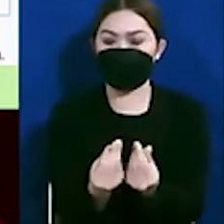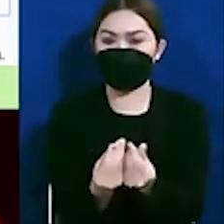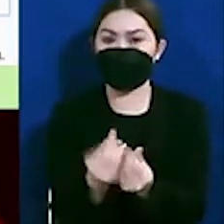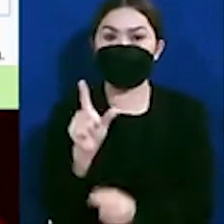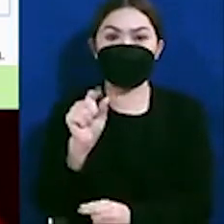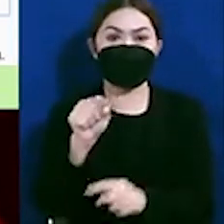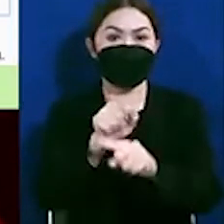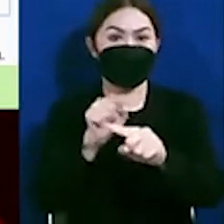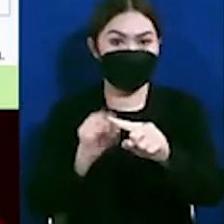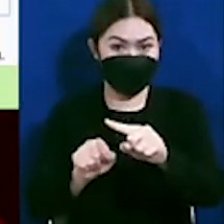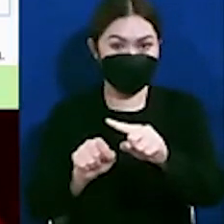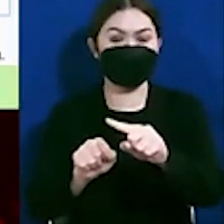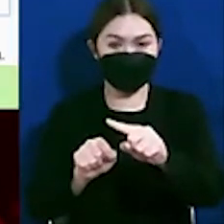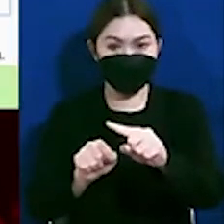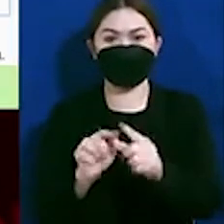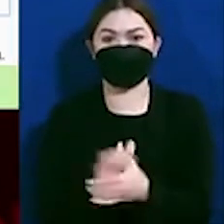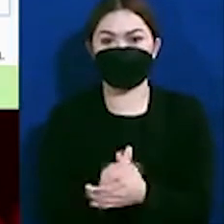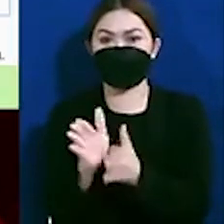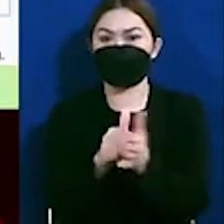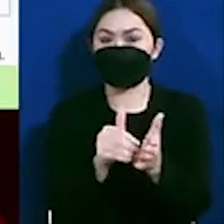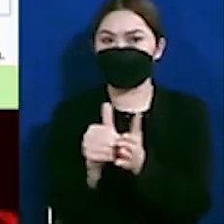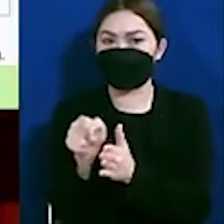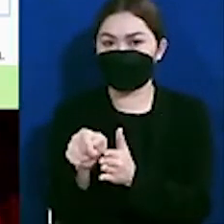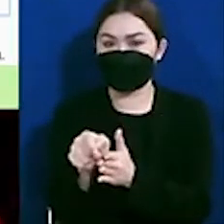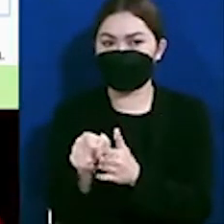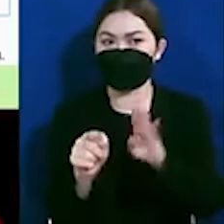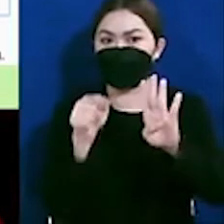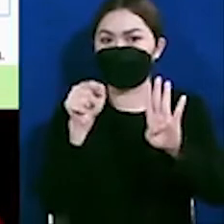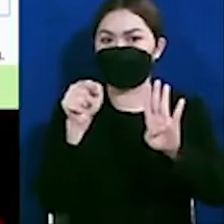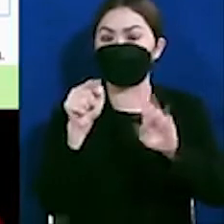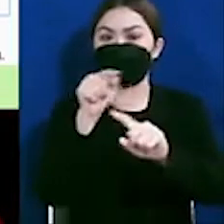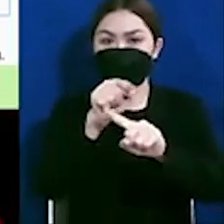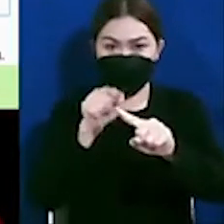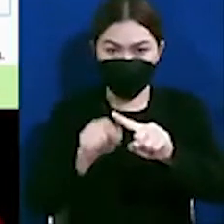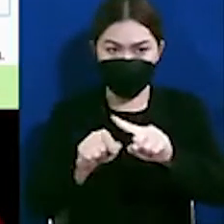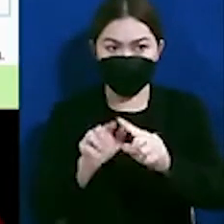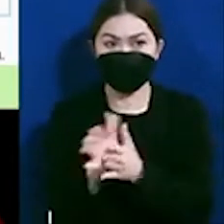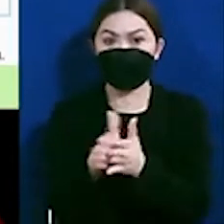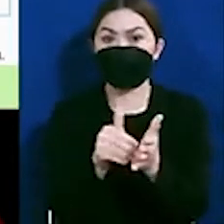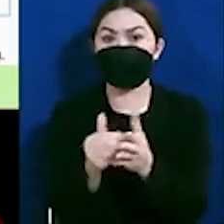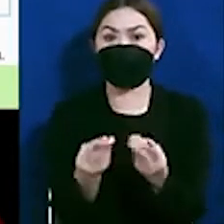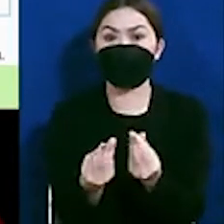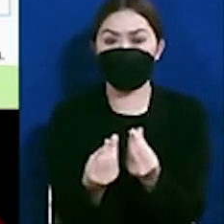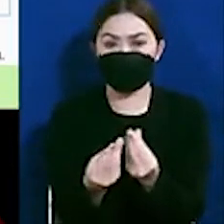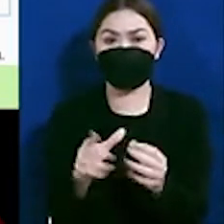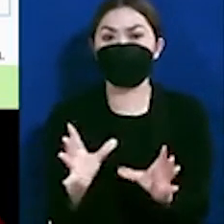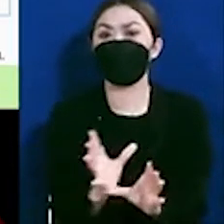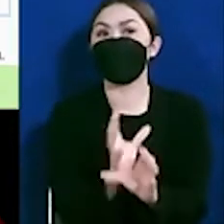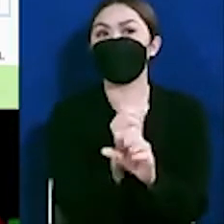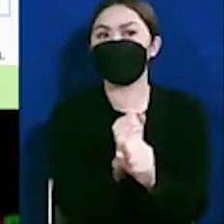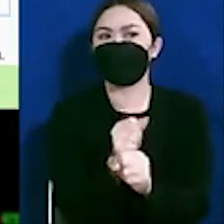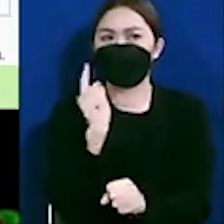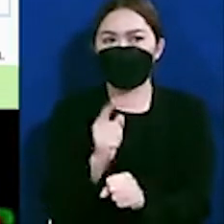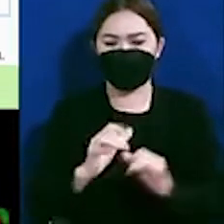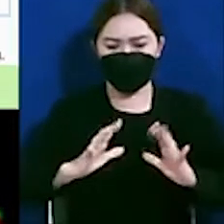20เปอร์เซ็นต์คิดเป็นเปอร์เซ็นต์ครับต้องซีเวียเนี่ยเป็นสีเปอร์เซ็นต์นะครับถ้าดูตัวเลขจะต้อง CVอันเนี่ยที่